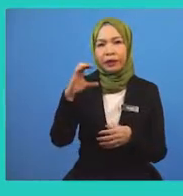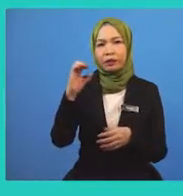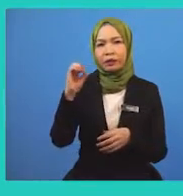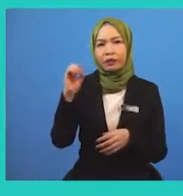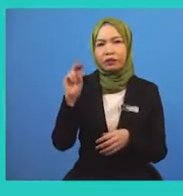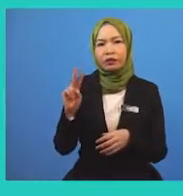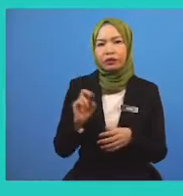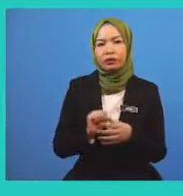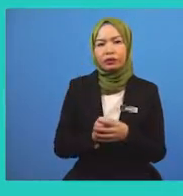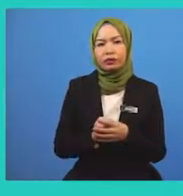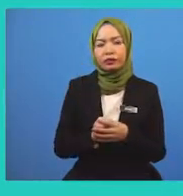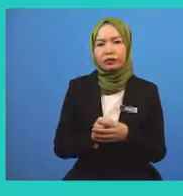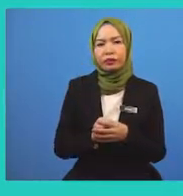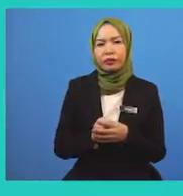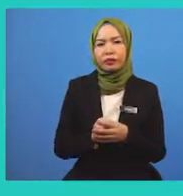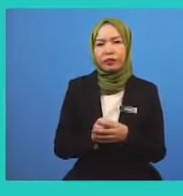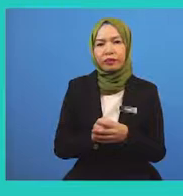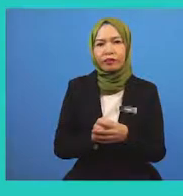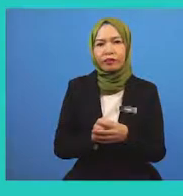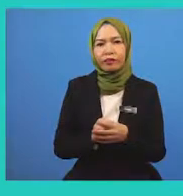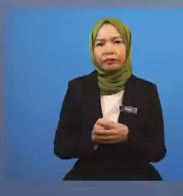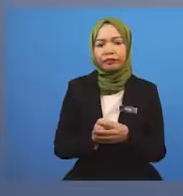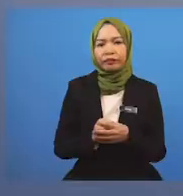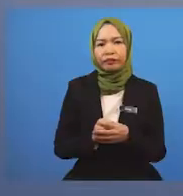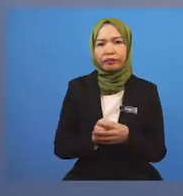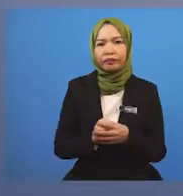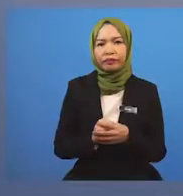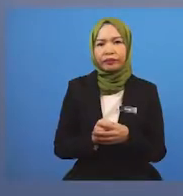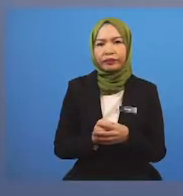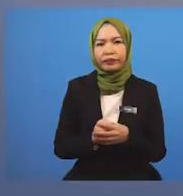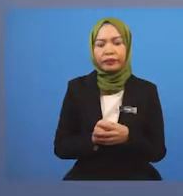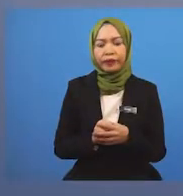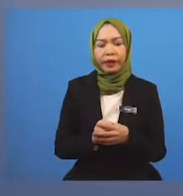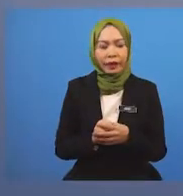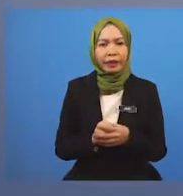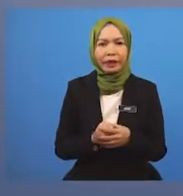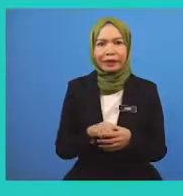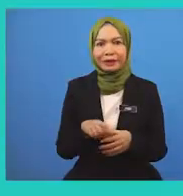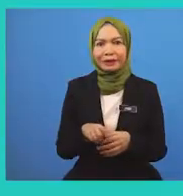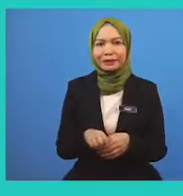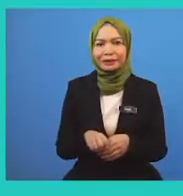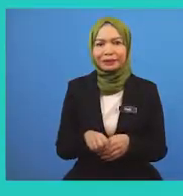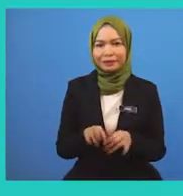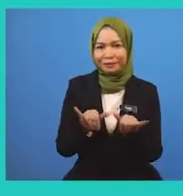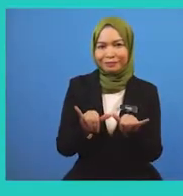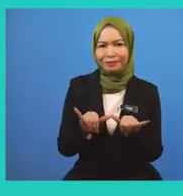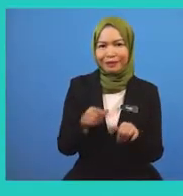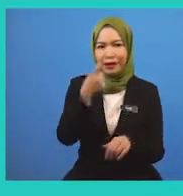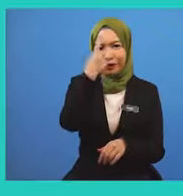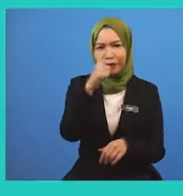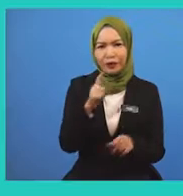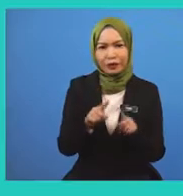222 kilojoule per mol. Baiklah, jangan ke mana-mana lagi. Mari kita